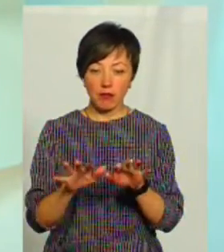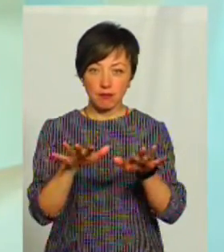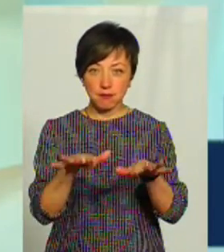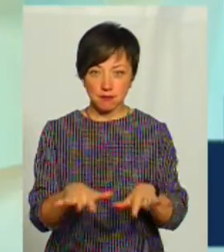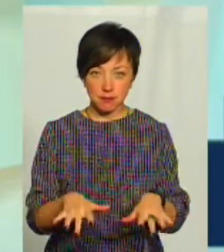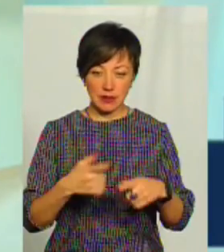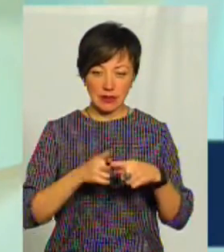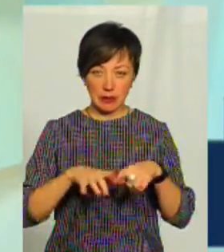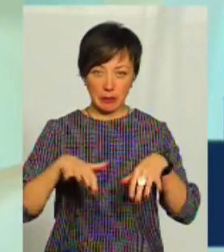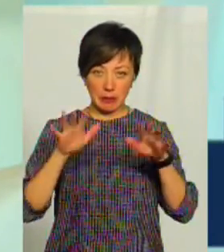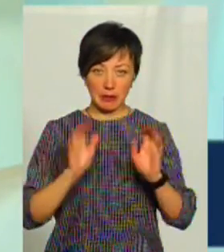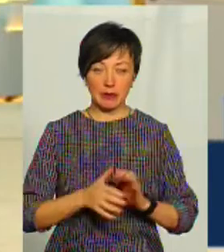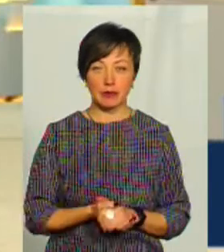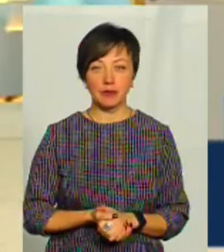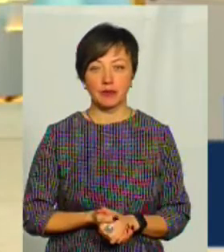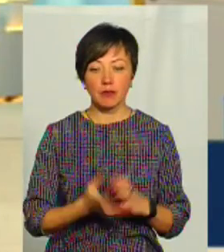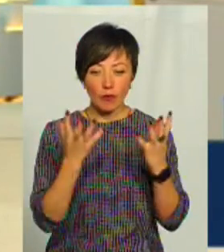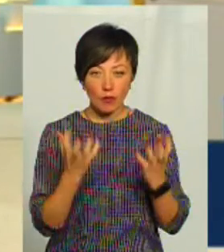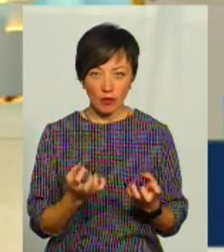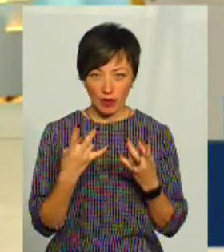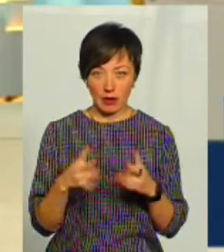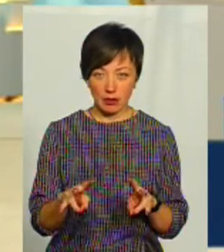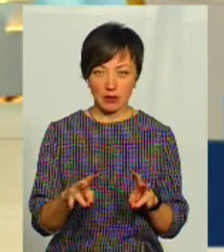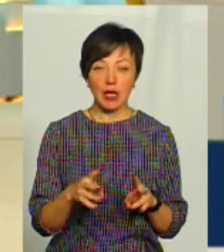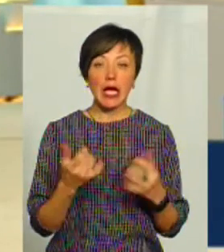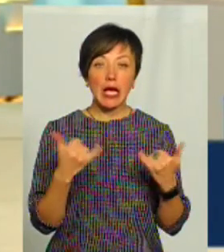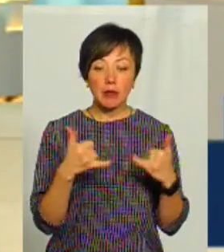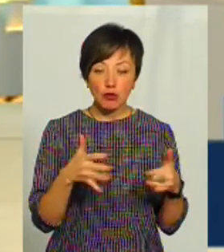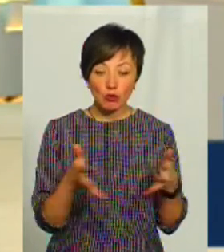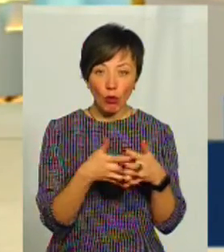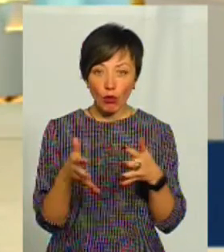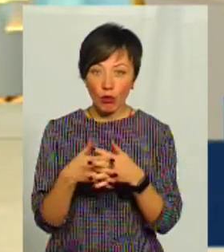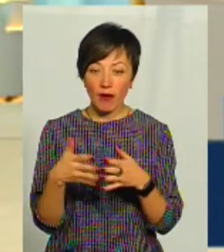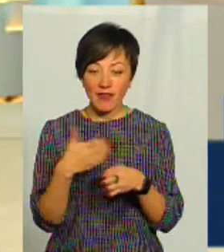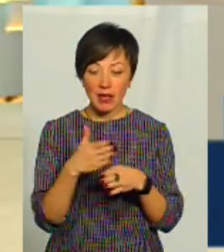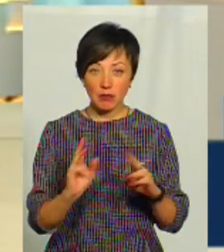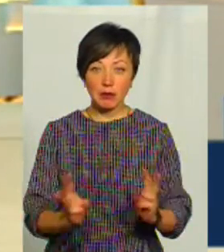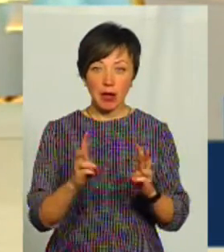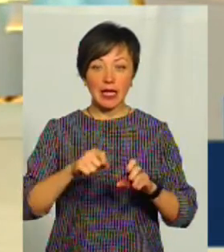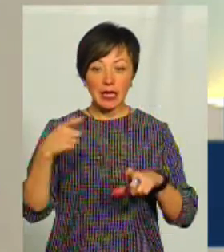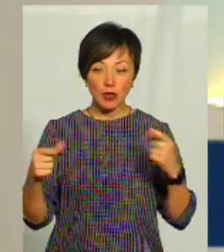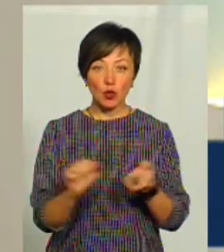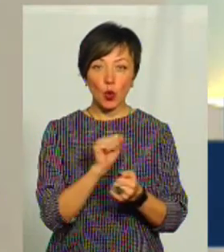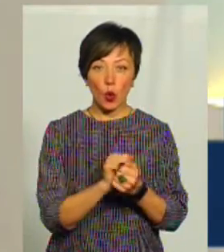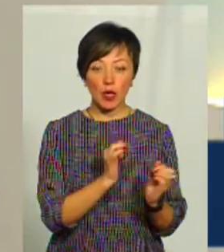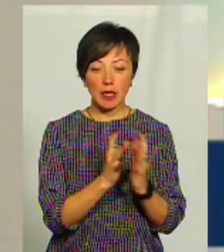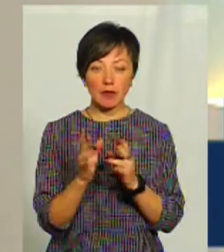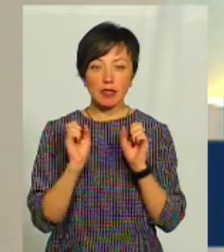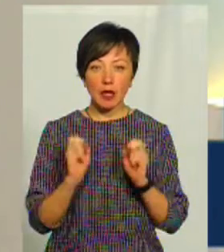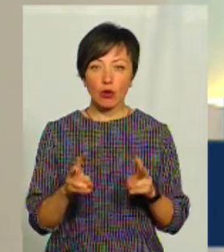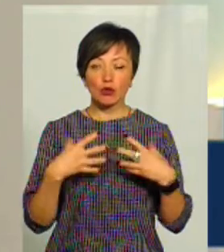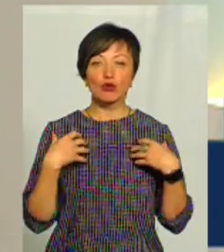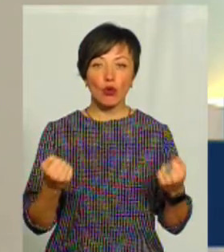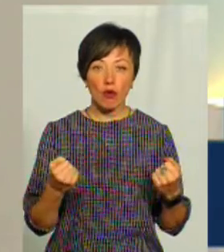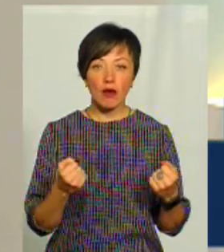само у нас відбувається адсорбція цих речовин. Хімічні сполуки, які виділяються при спалюванні листя та сухої трави,